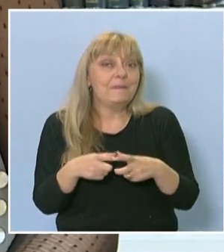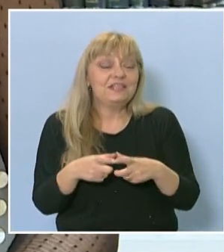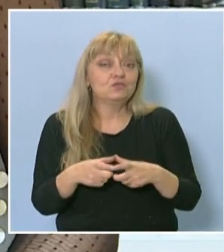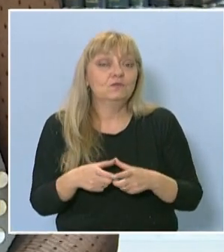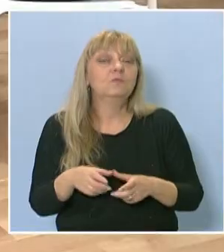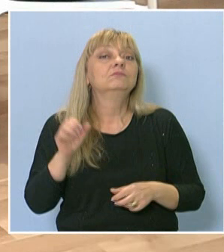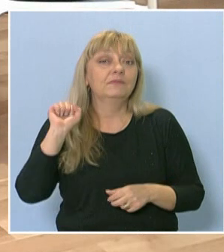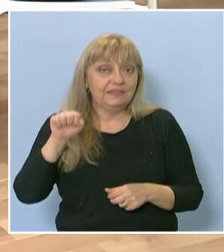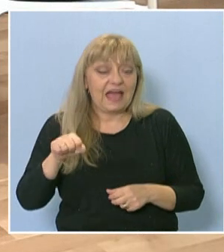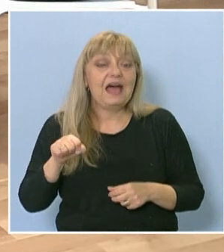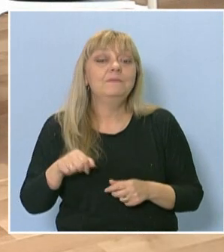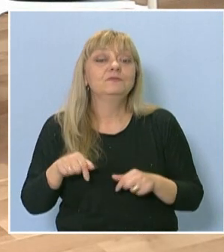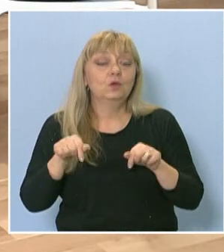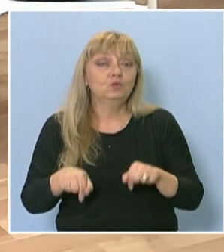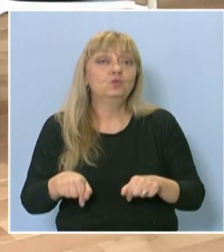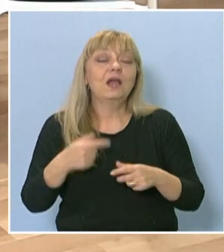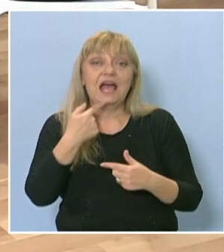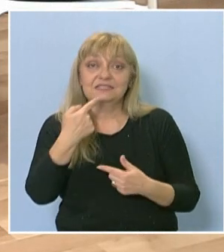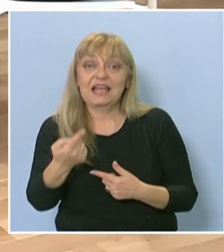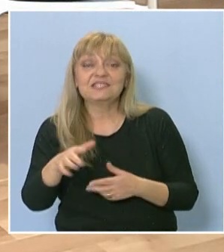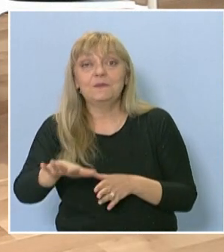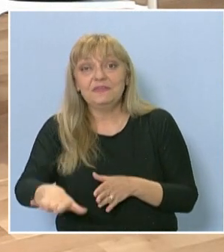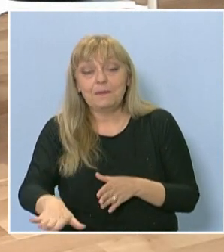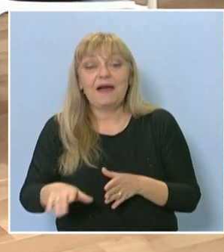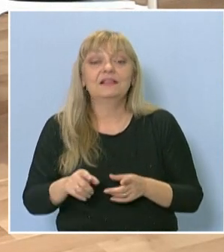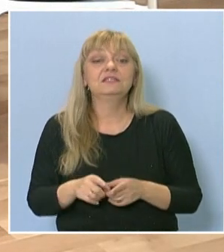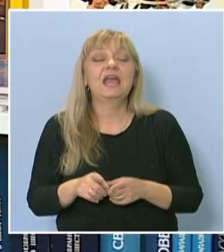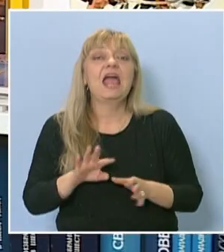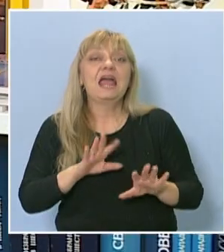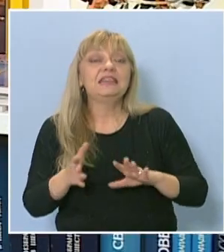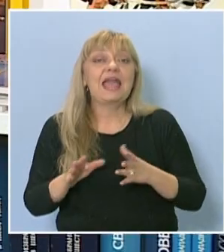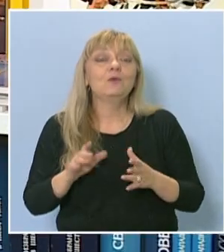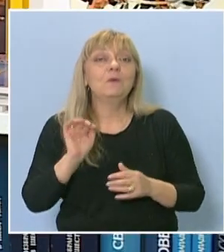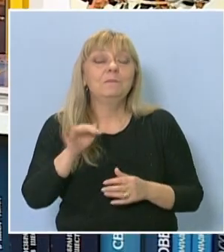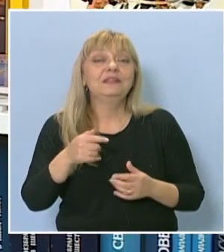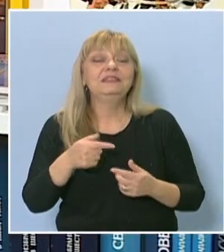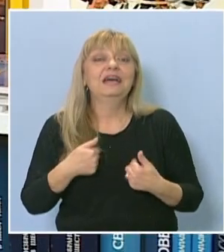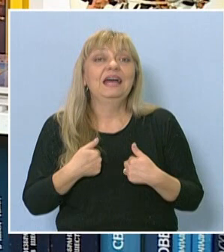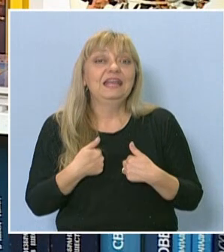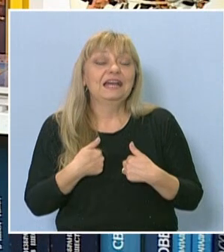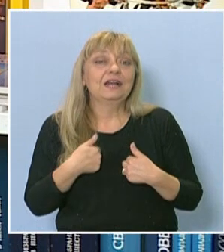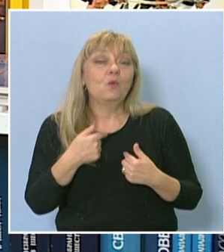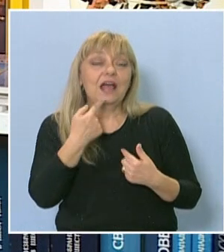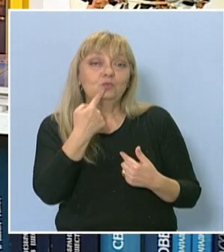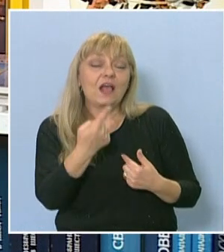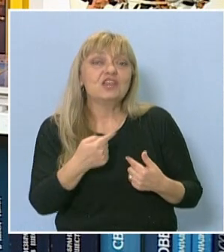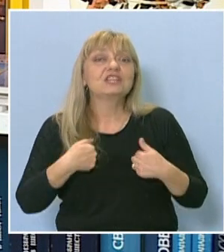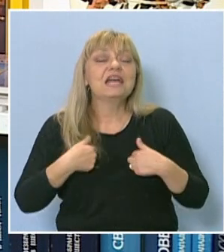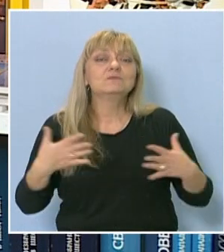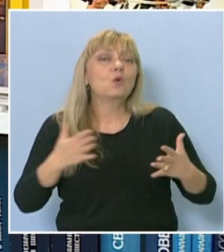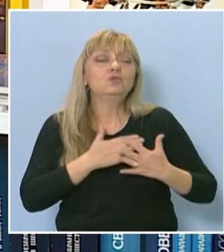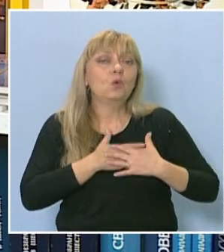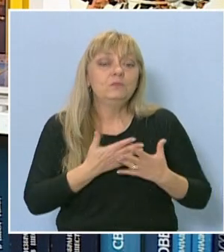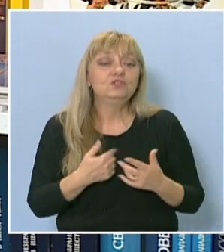като едно семейство. Абсолютно. Аз тук и на малките това им казвам понякога като мъгъщнат и като ми кажат, че ме обичат. Аз също ги обичам. Наистина, то прекараш с тях повече